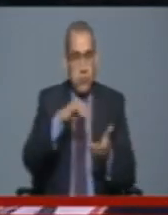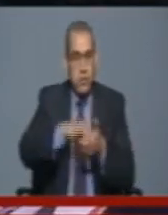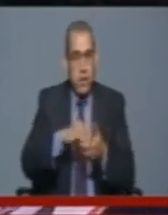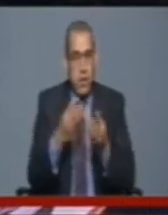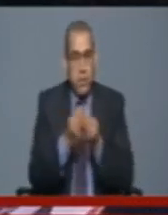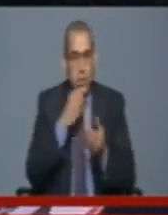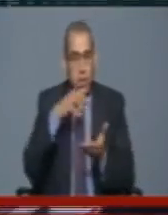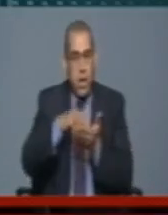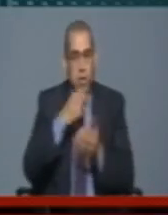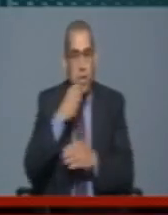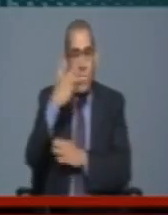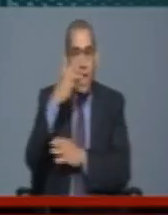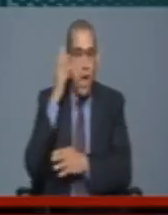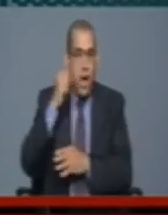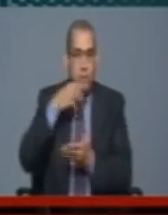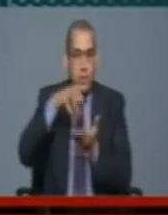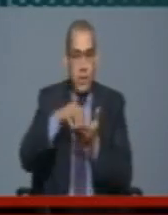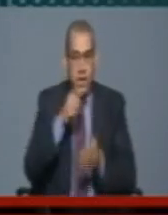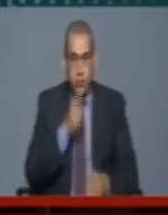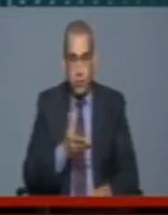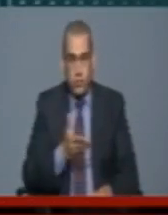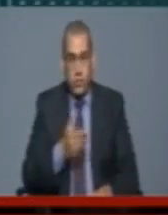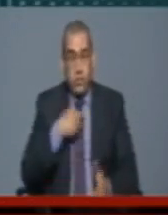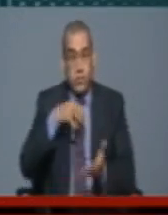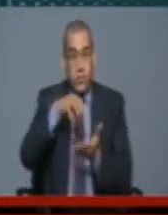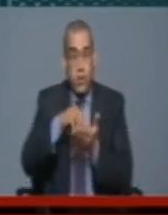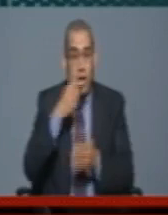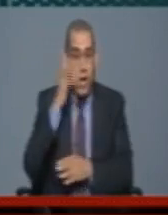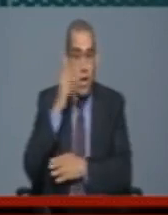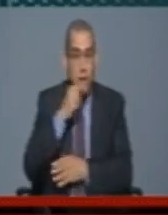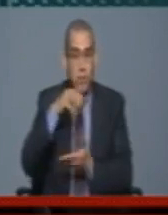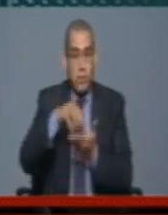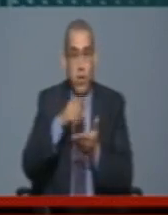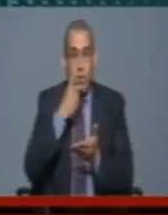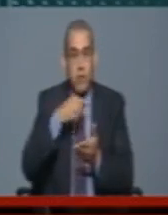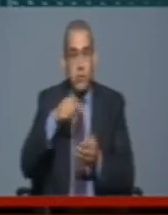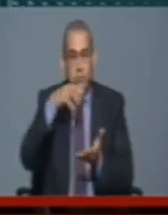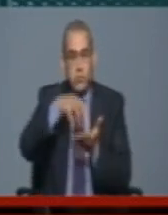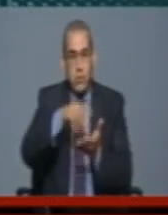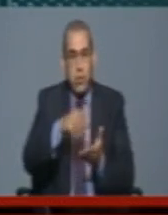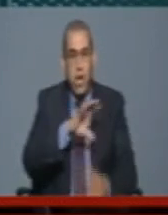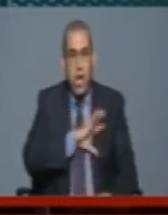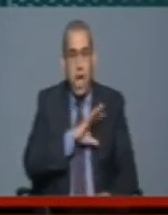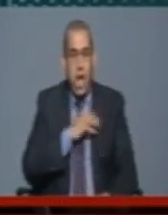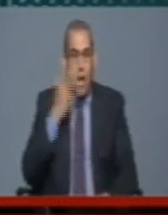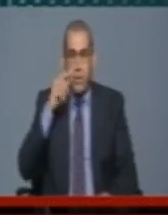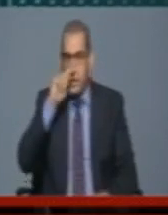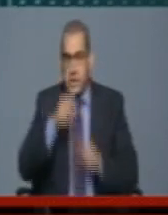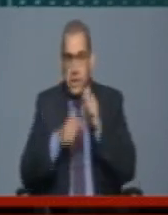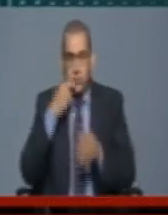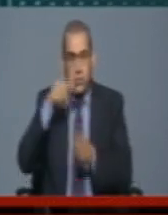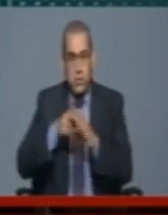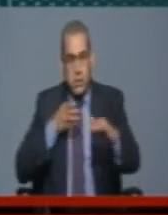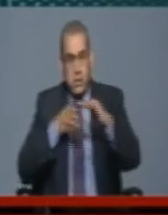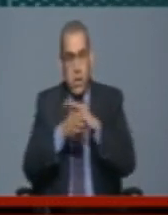وثالث الحرمين. هذه هي المدينة التي حرم الاحتلال أهلها من دخول المسجد